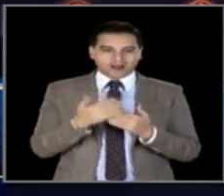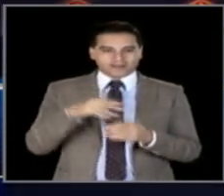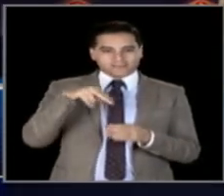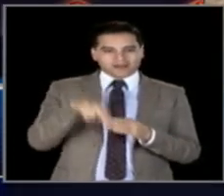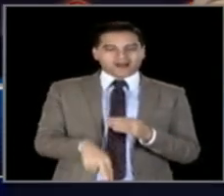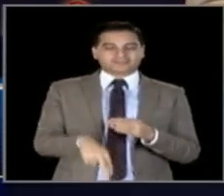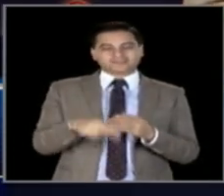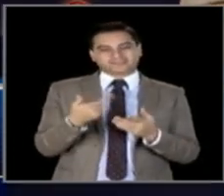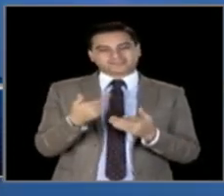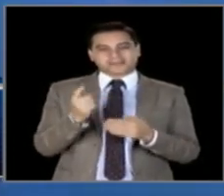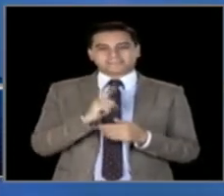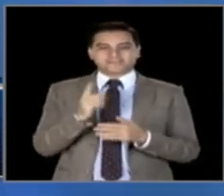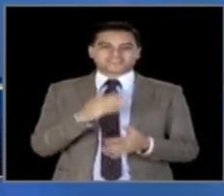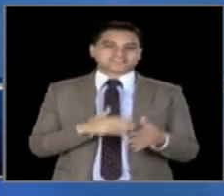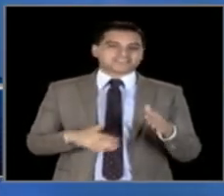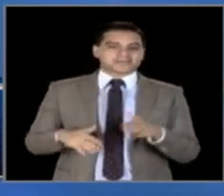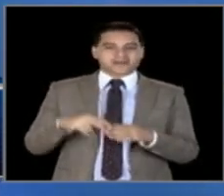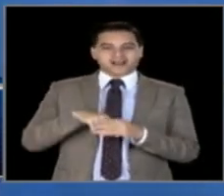أيوة أيوة،